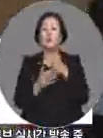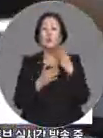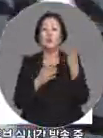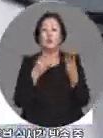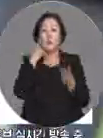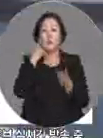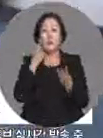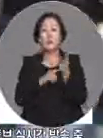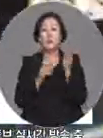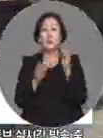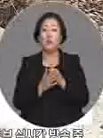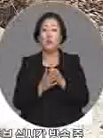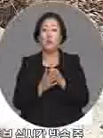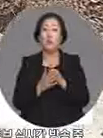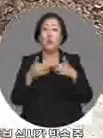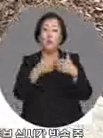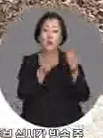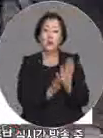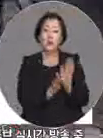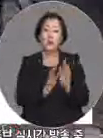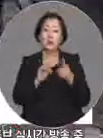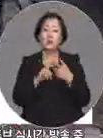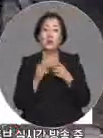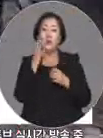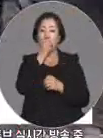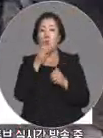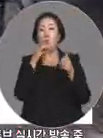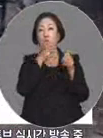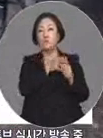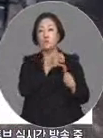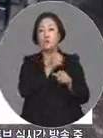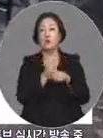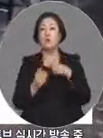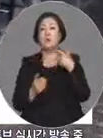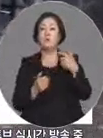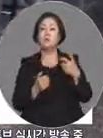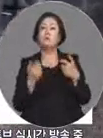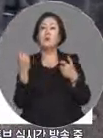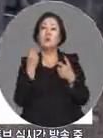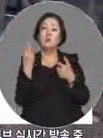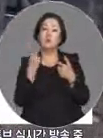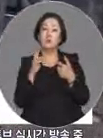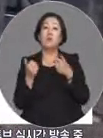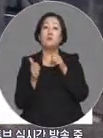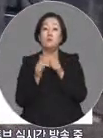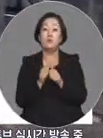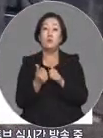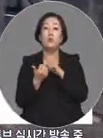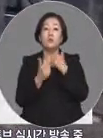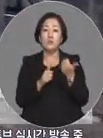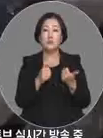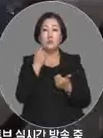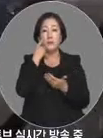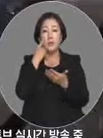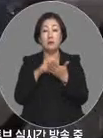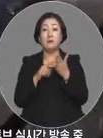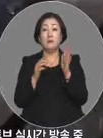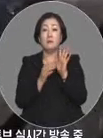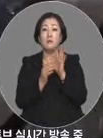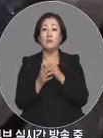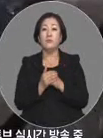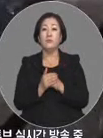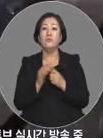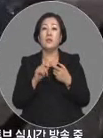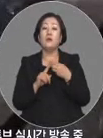발견했습니다. 마당 한편에선 곰의 습격을 받은 걸로 추정되는 60대 농장주 부부의 시신도 발견됐습니다.